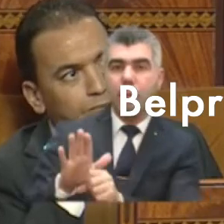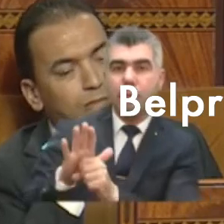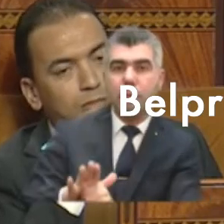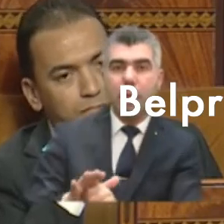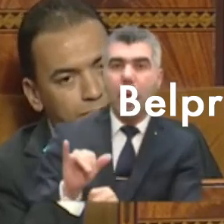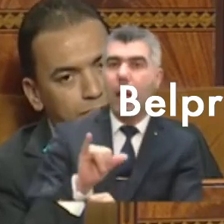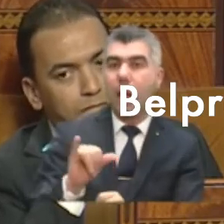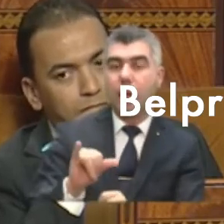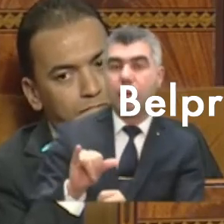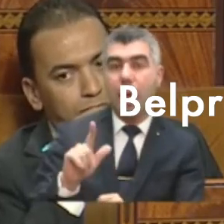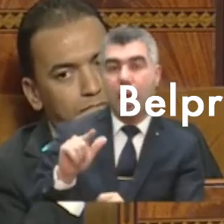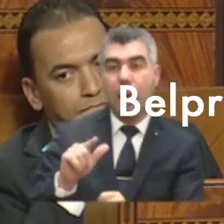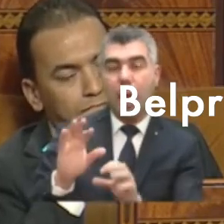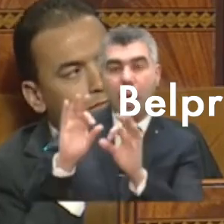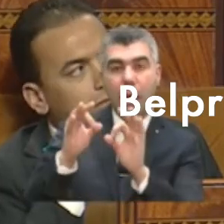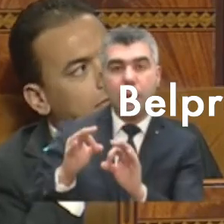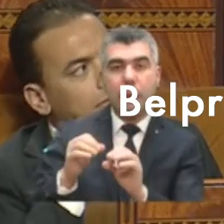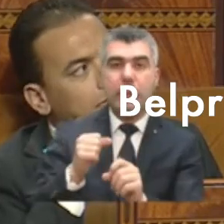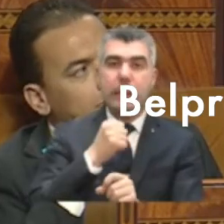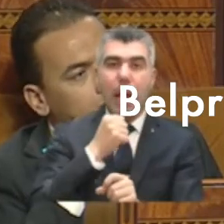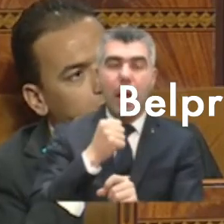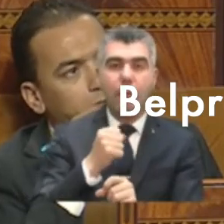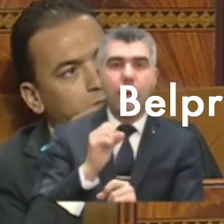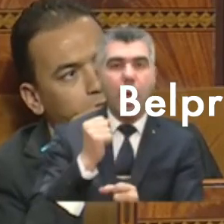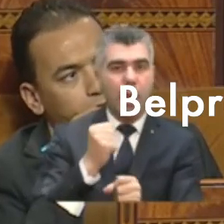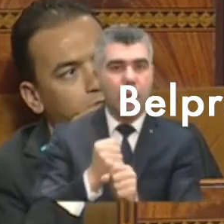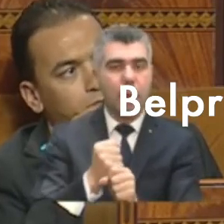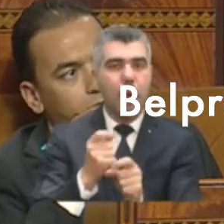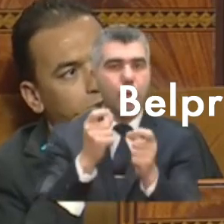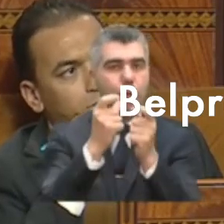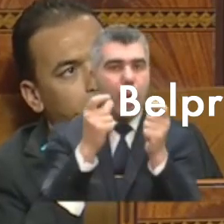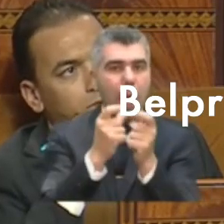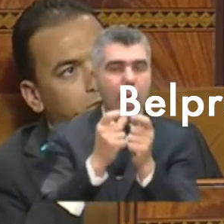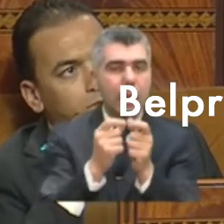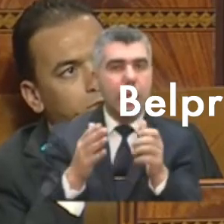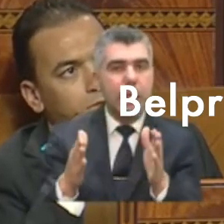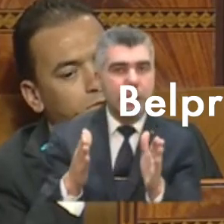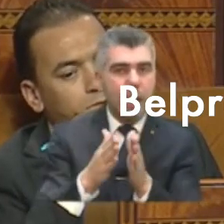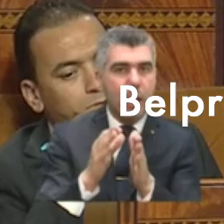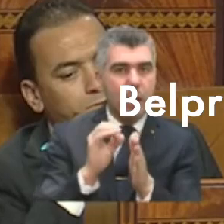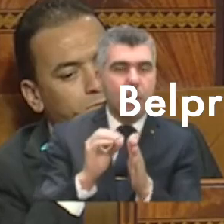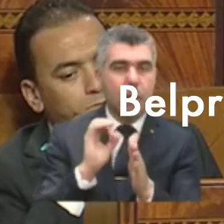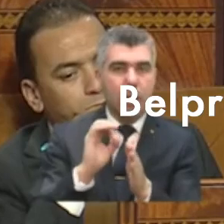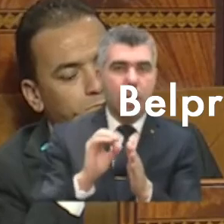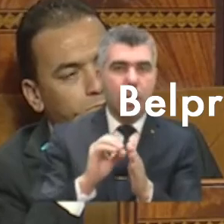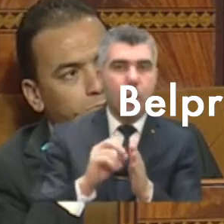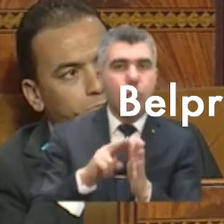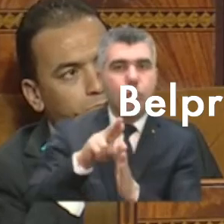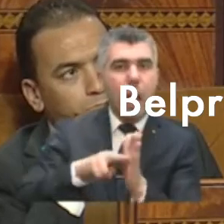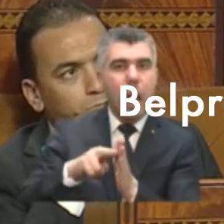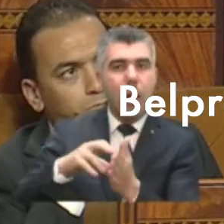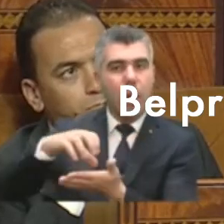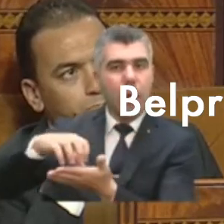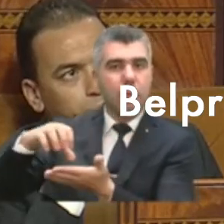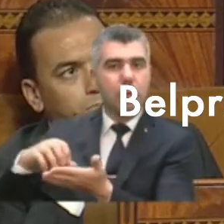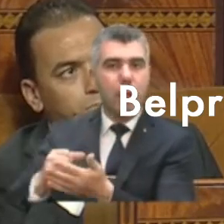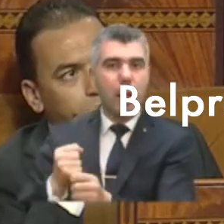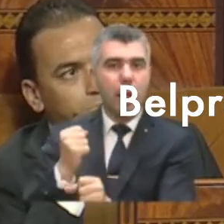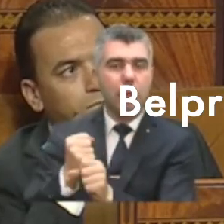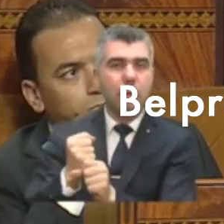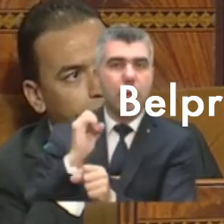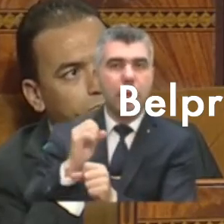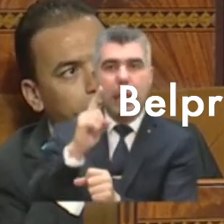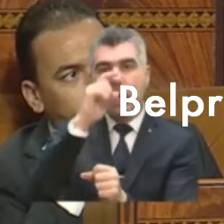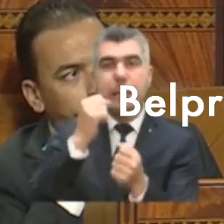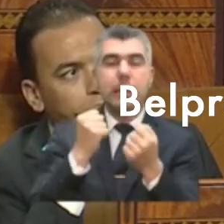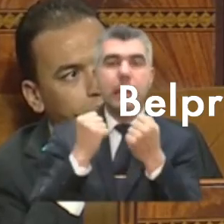بعين الاعتبار بان كاين واحد العدد ديال الصحفيين كيشتغلوا في اطار مقاولات متوسطه وصغيره ومقاولات جهويه اللي كيصعب عليها